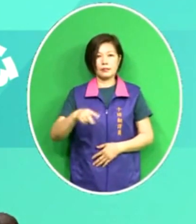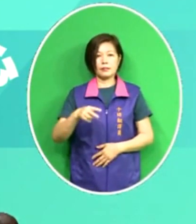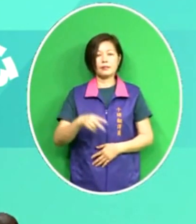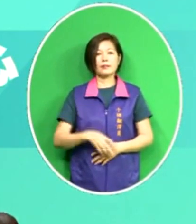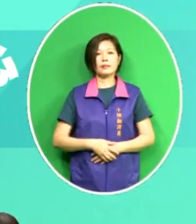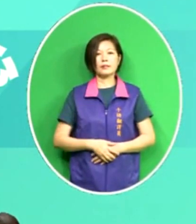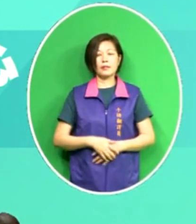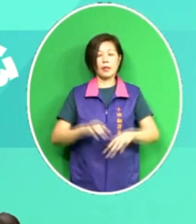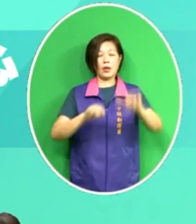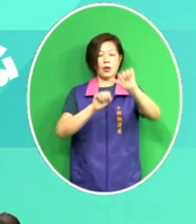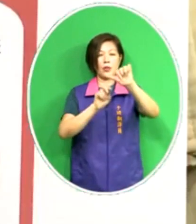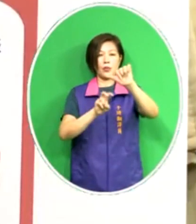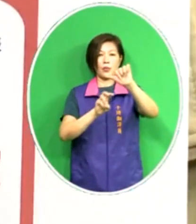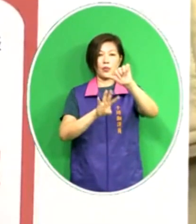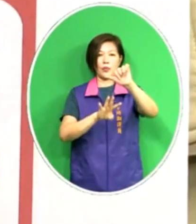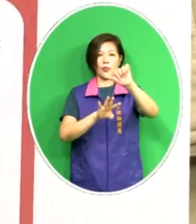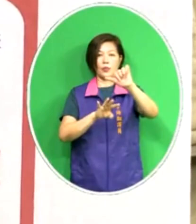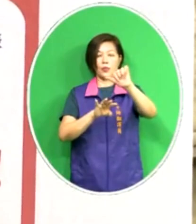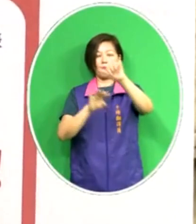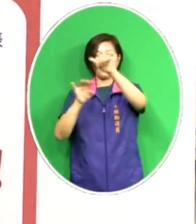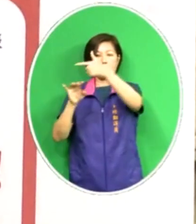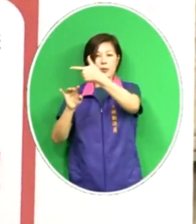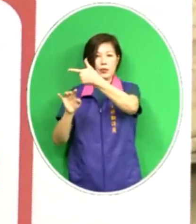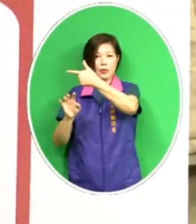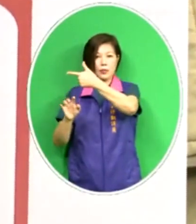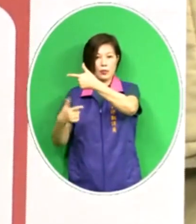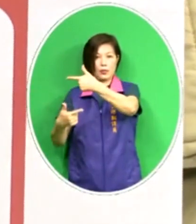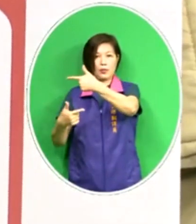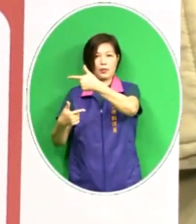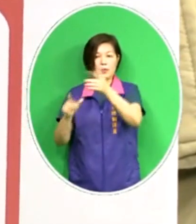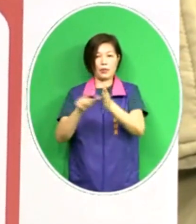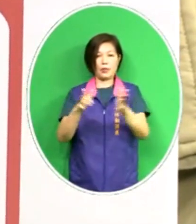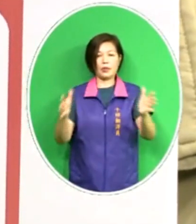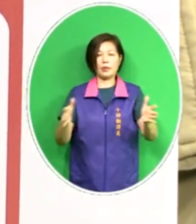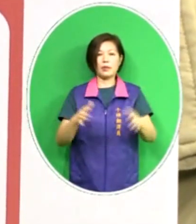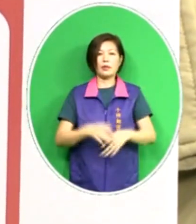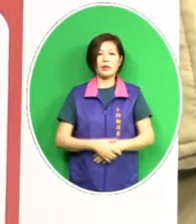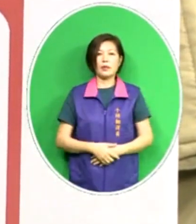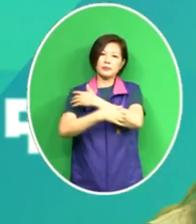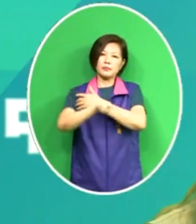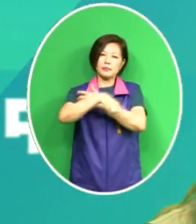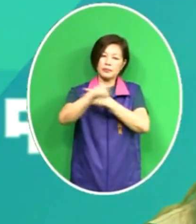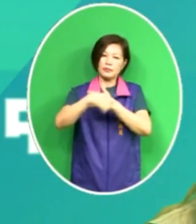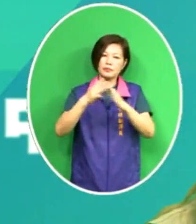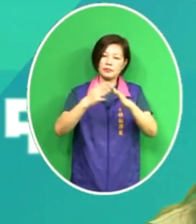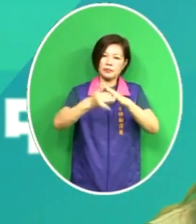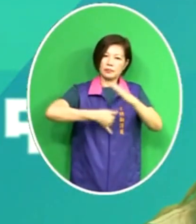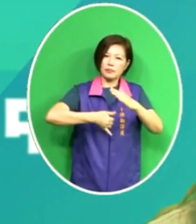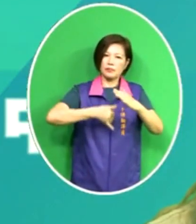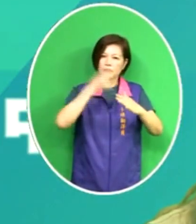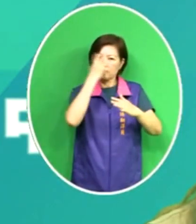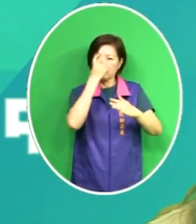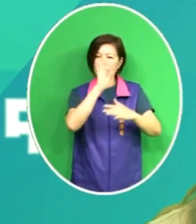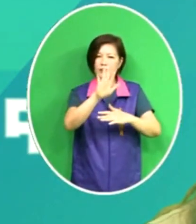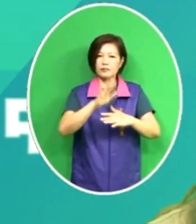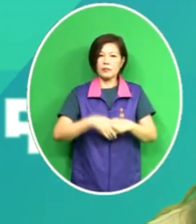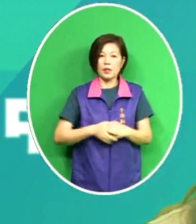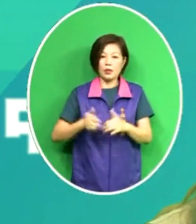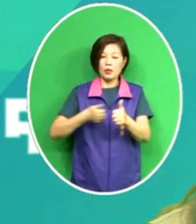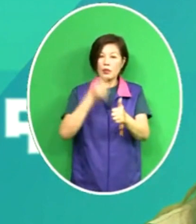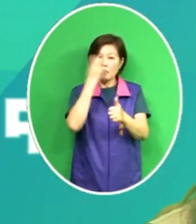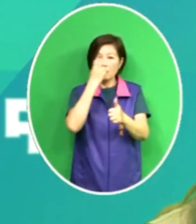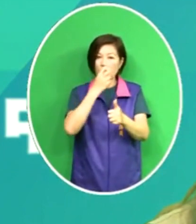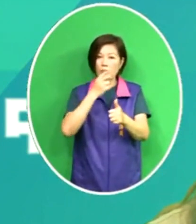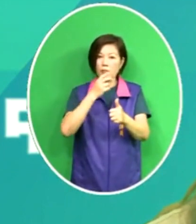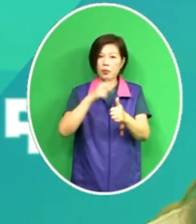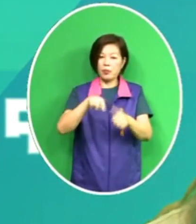府已建请中央流行疫情指挥中心提供专家进行研议。 被框列的居家隔离